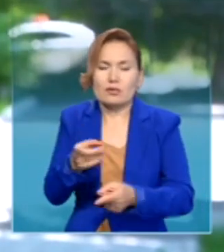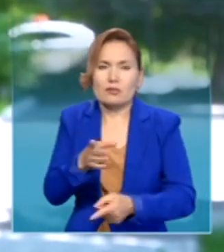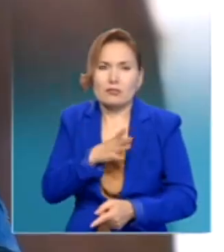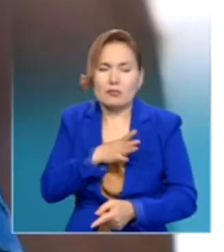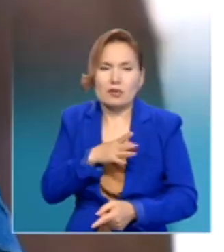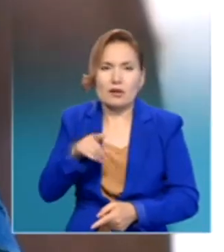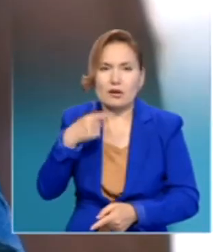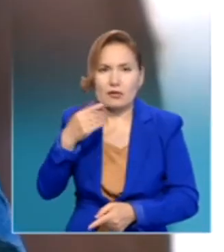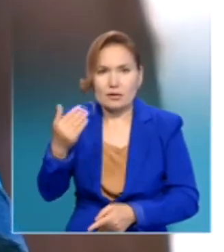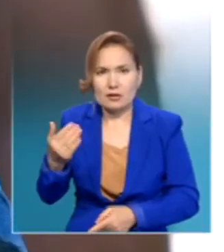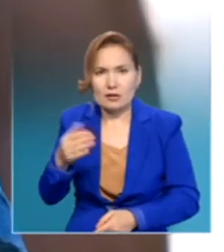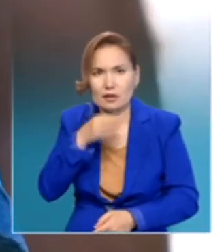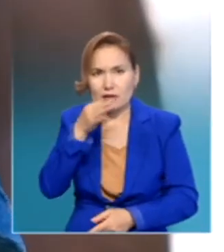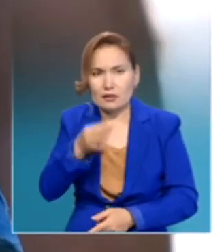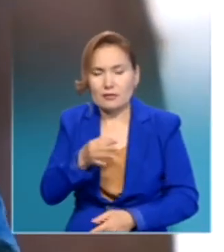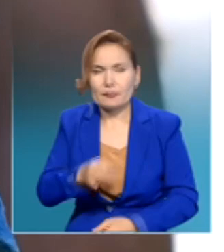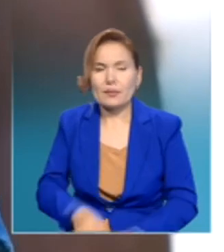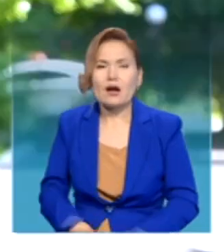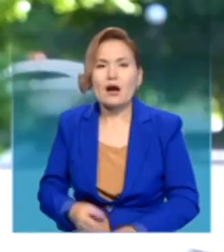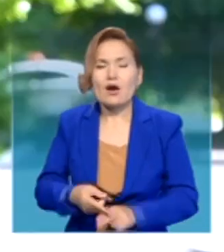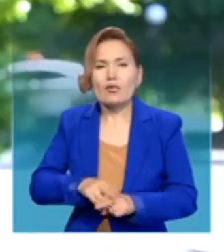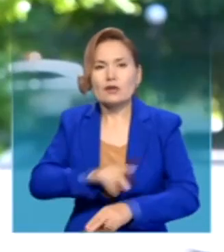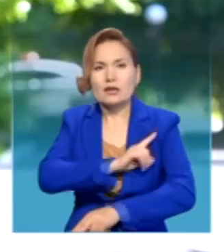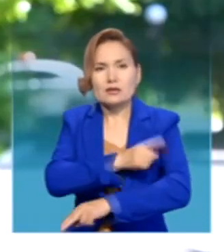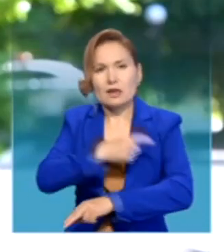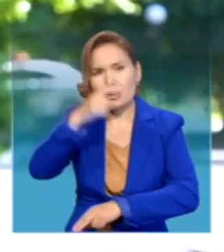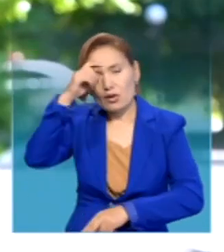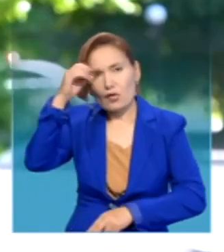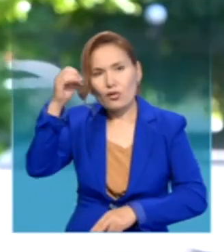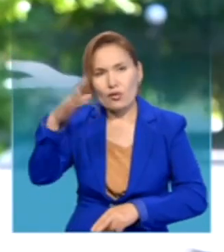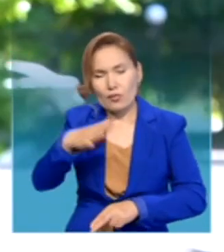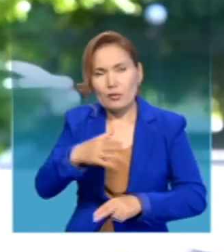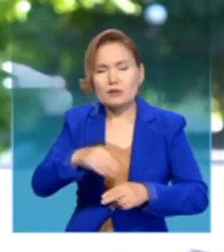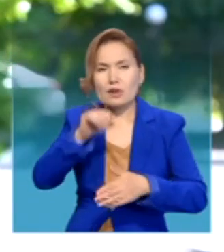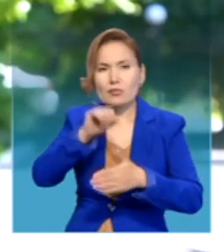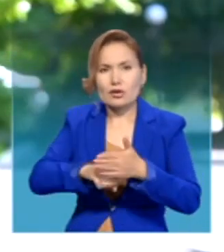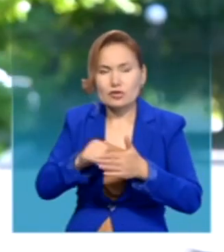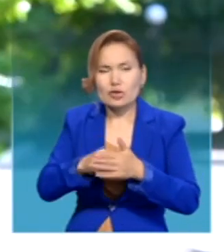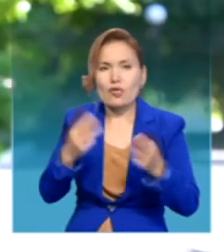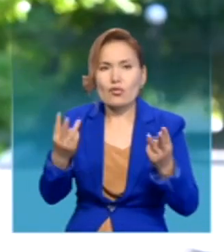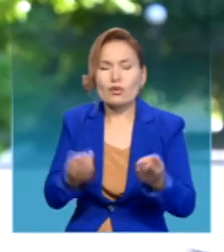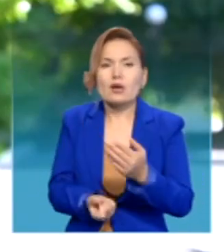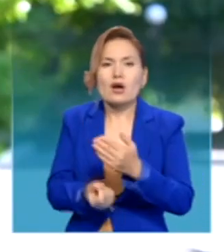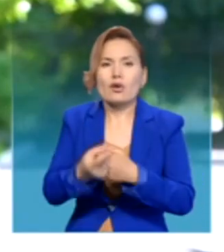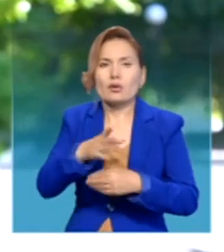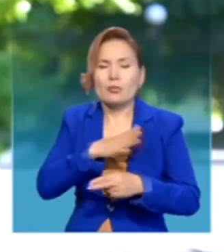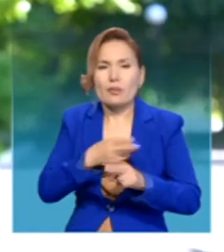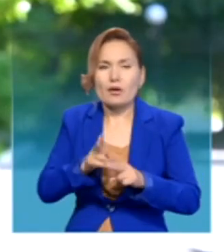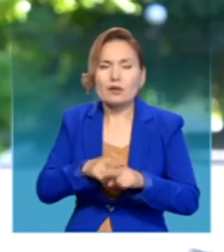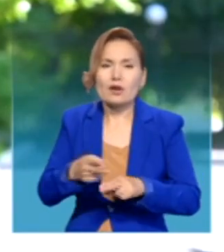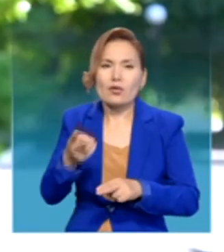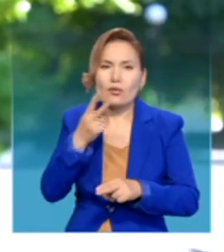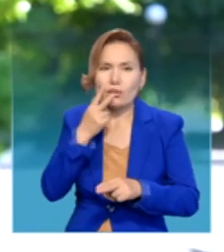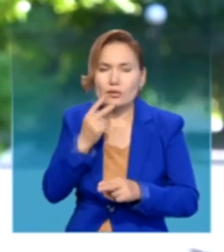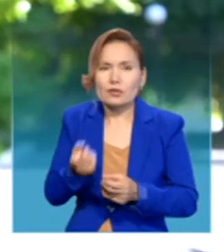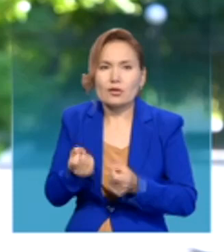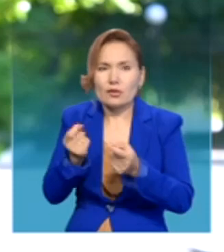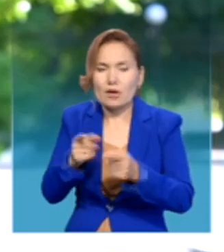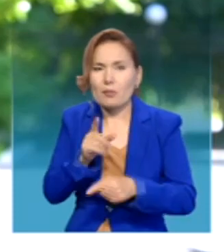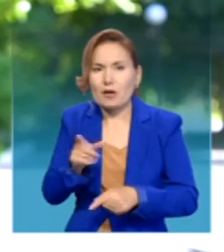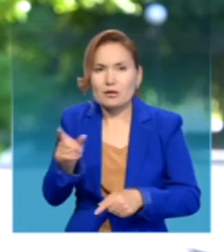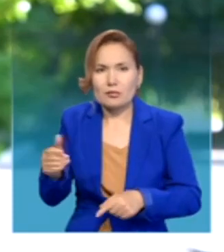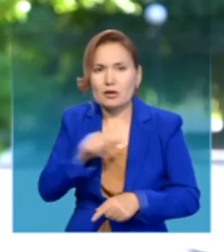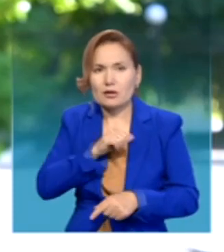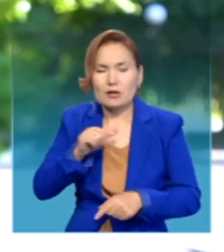тұқылын тастау, сонымен бірге күннің қатты қызуынан, шишалардың қалдықтарынан, мана оптикалық жарық беру салдарынан қызу